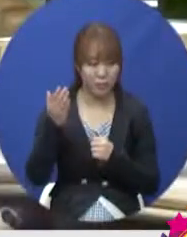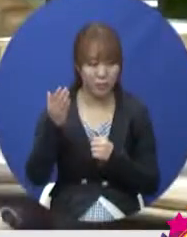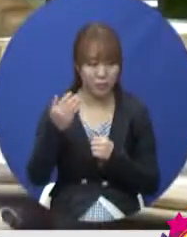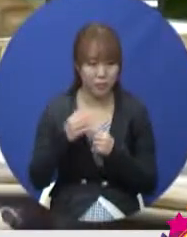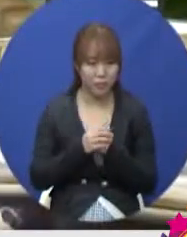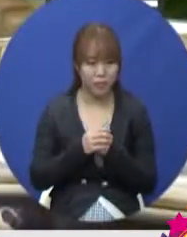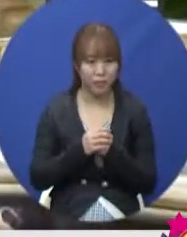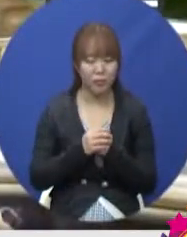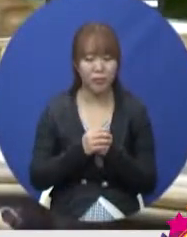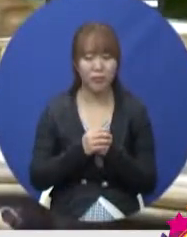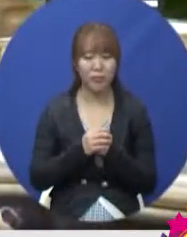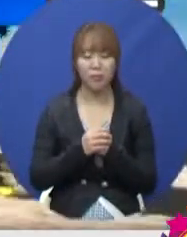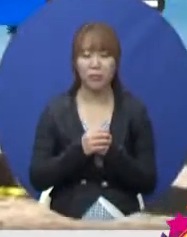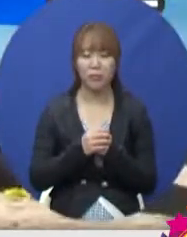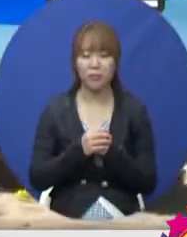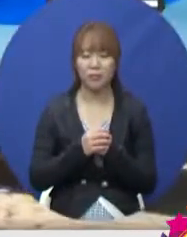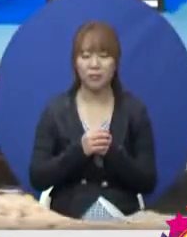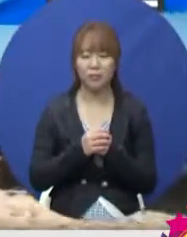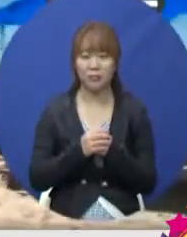노래가 안 나오네.